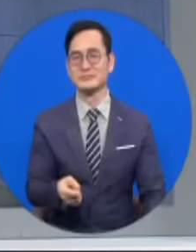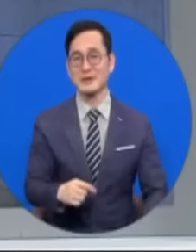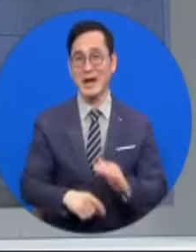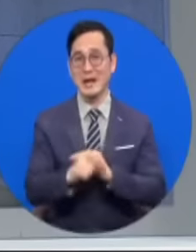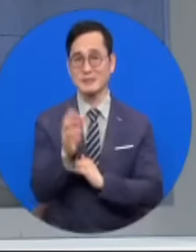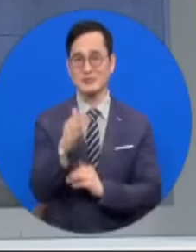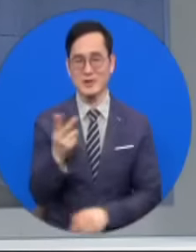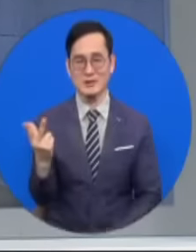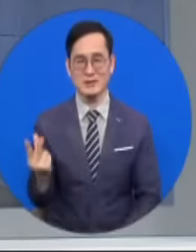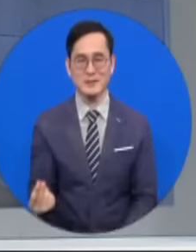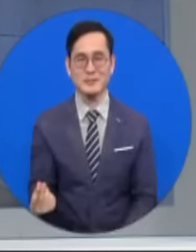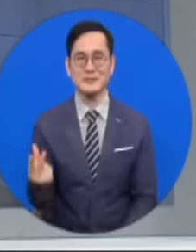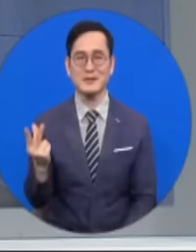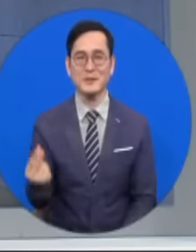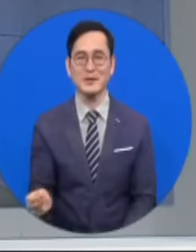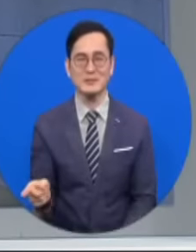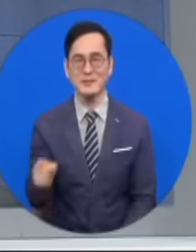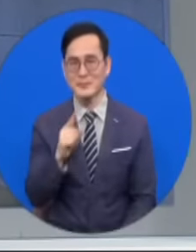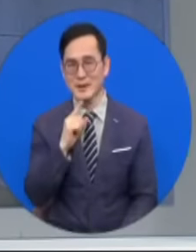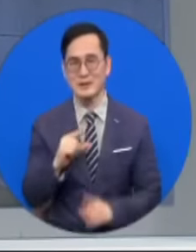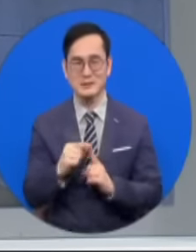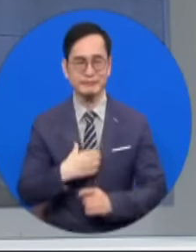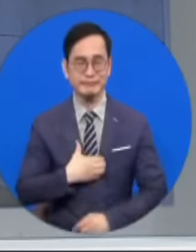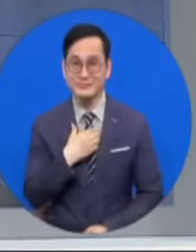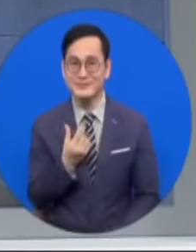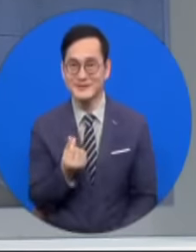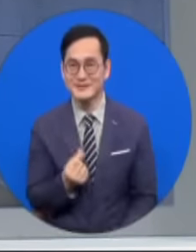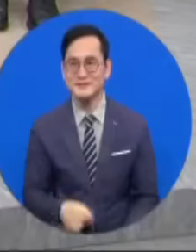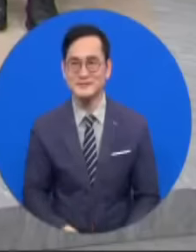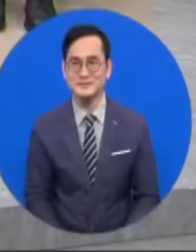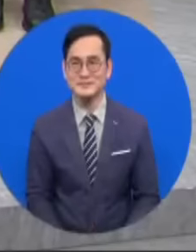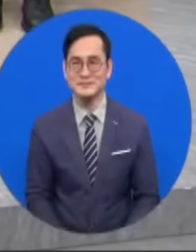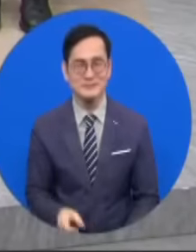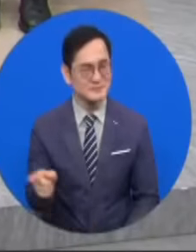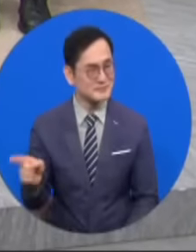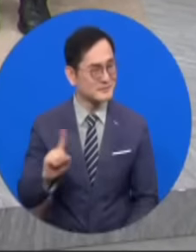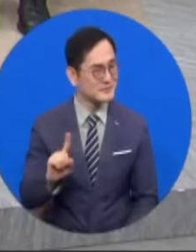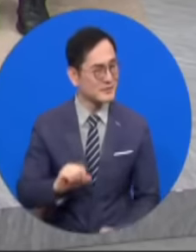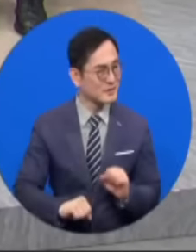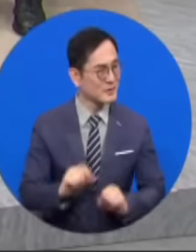대변인 하셨잖아요 아 적절합니다